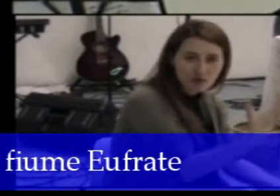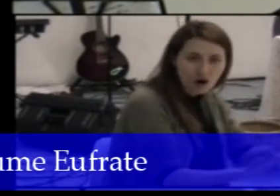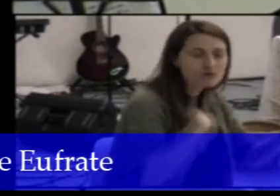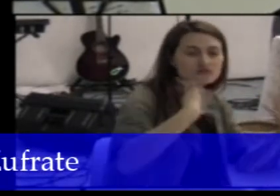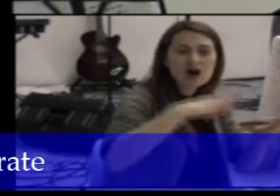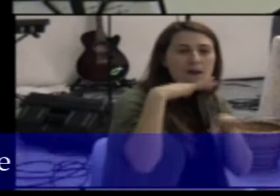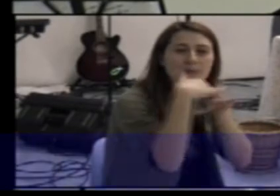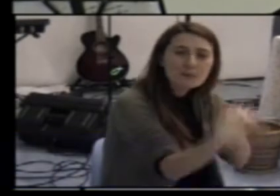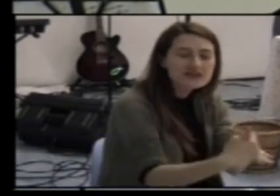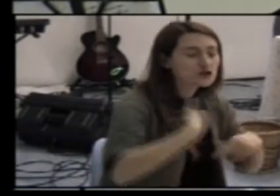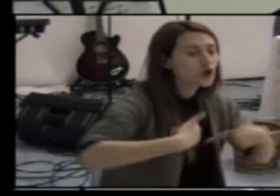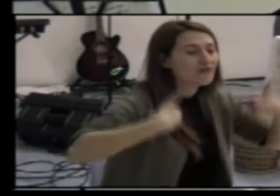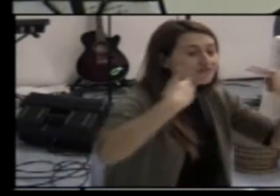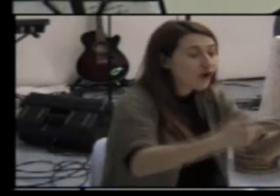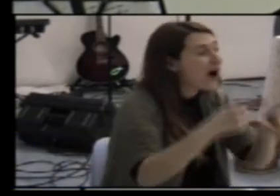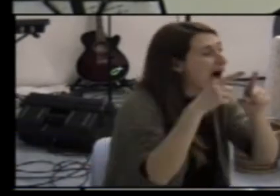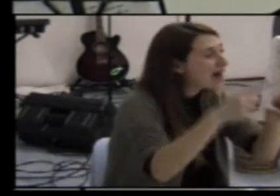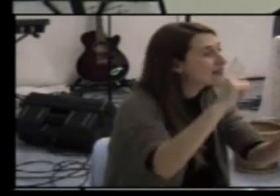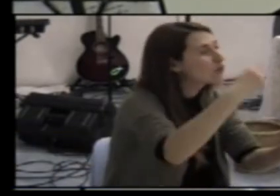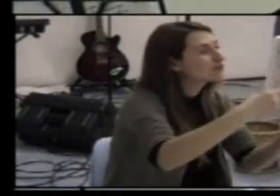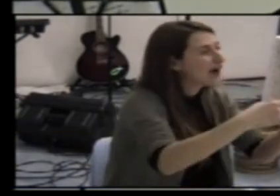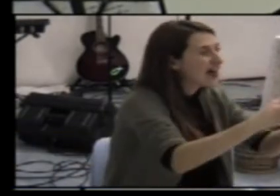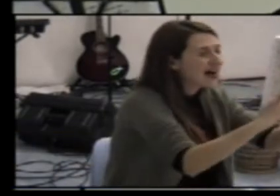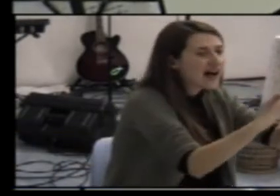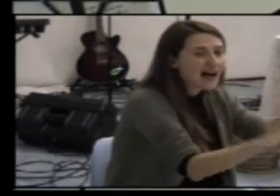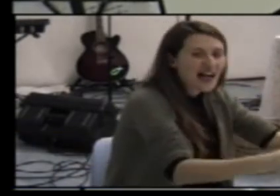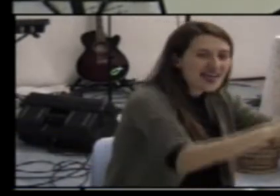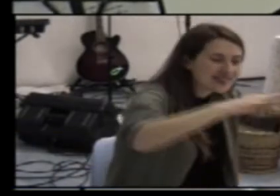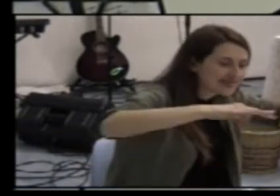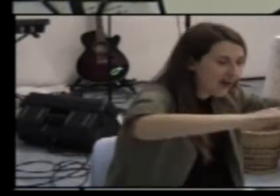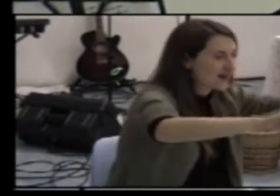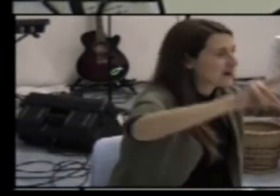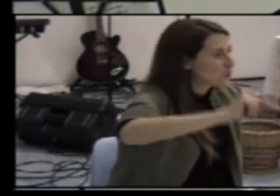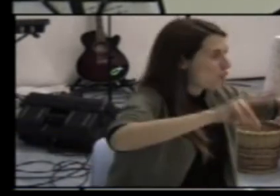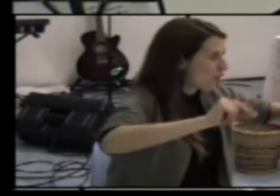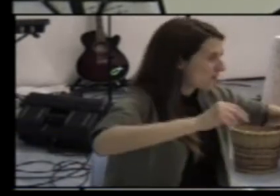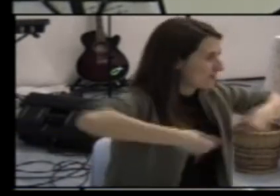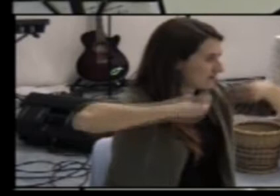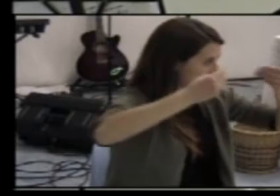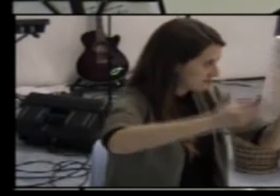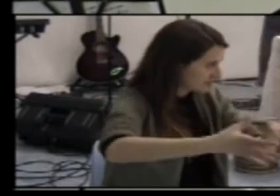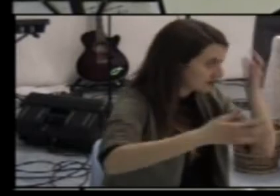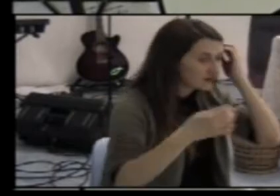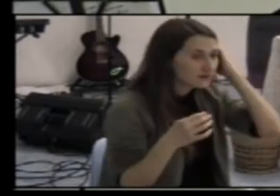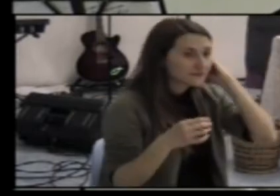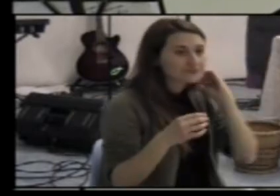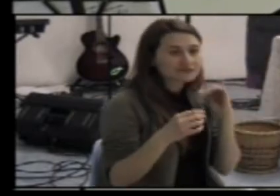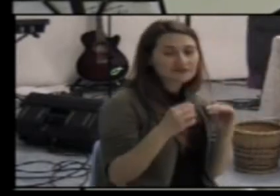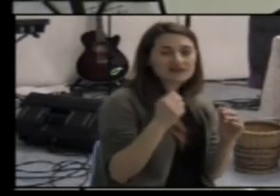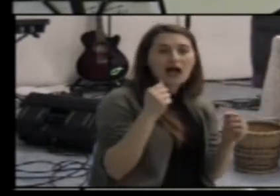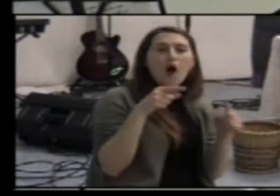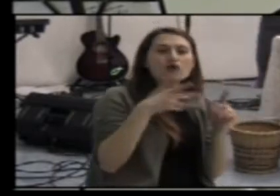Eufrate. In quel giorno Dio fece un patto con Abramo. Perché l'ha fatto così? Perché